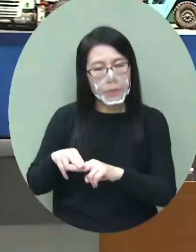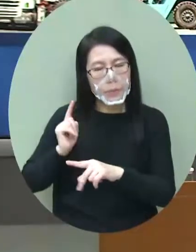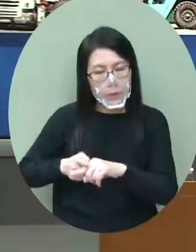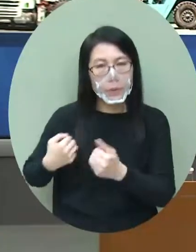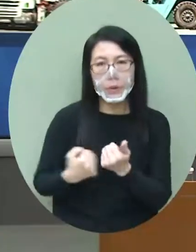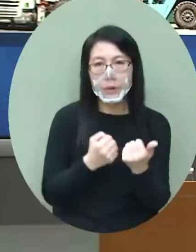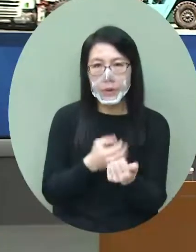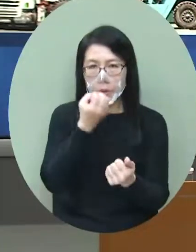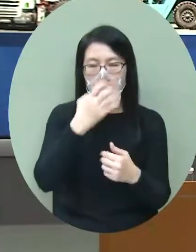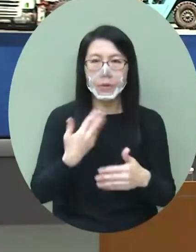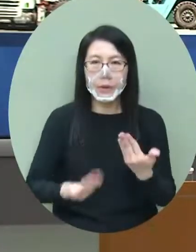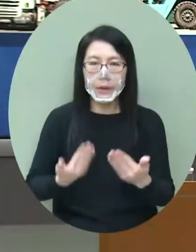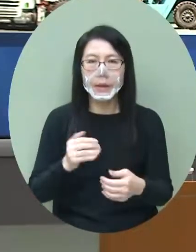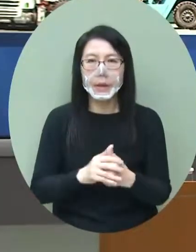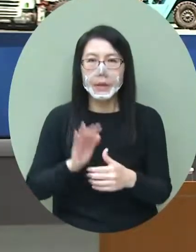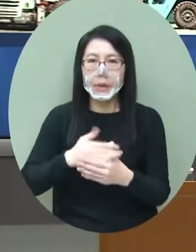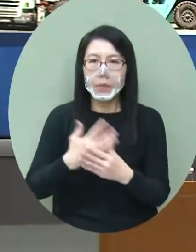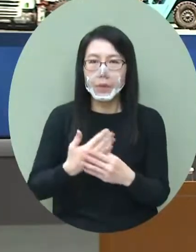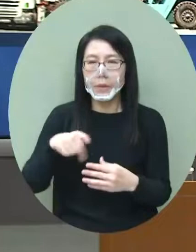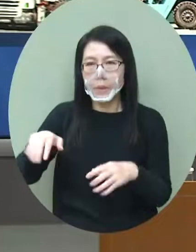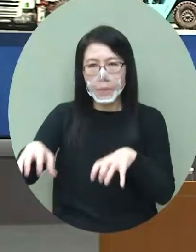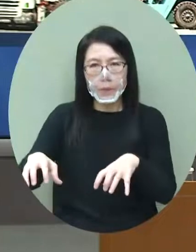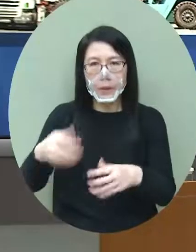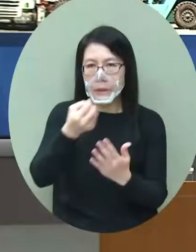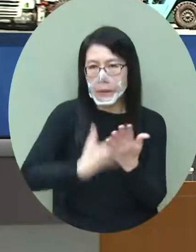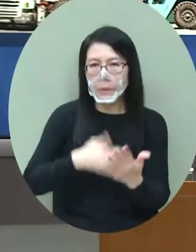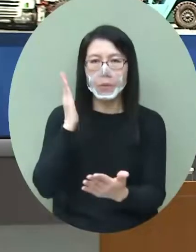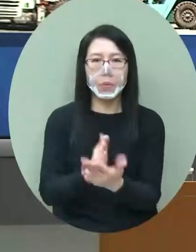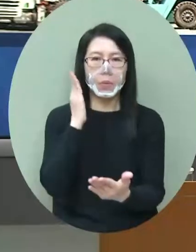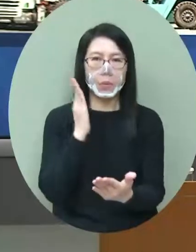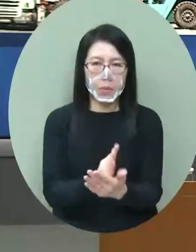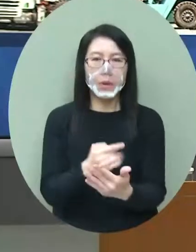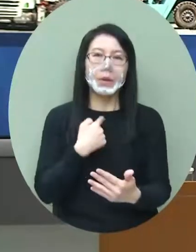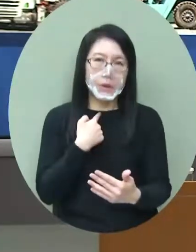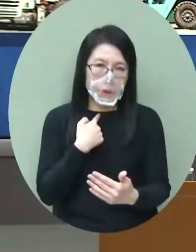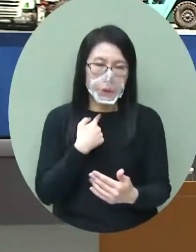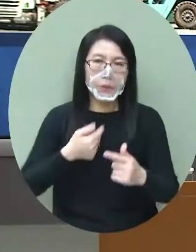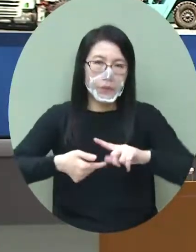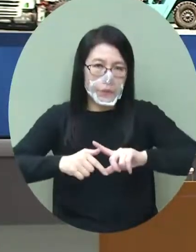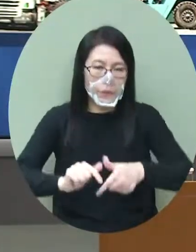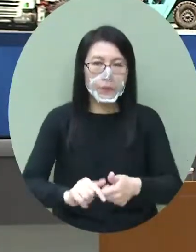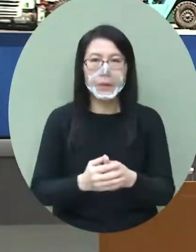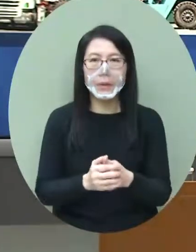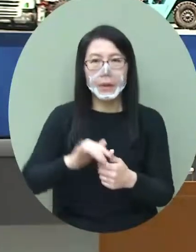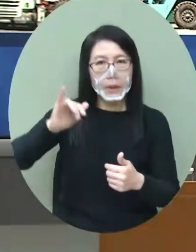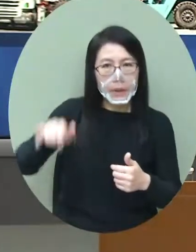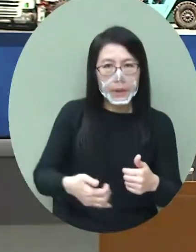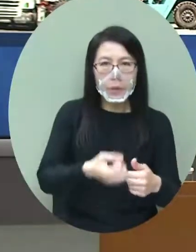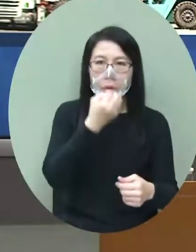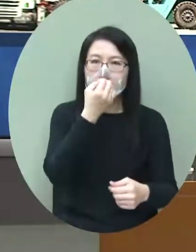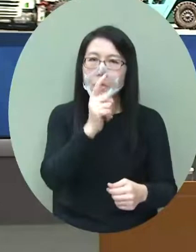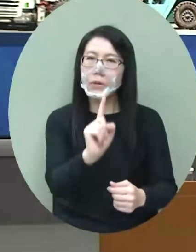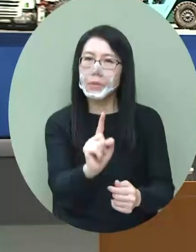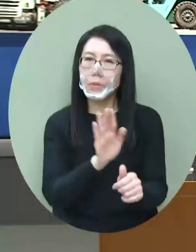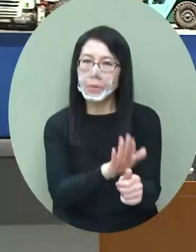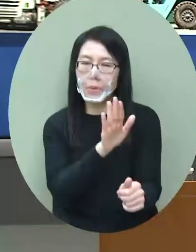央原则上呢一定是会支援香港，可是呢由于两地的制度不同，因此呢需要做一些方案，究竟他们来